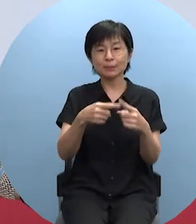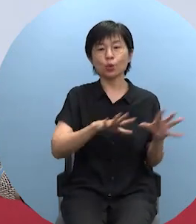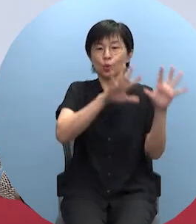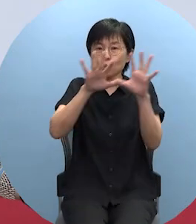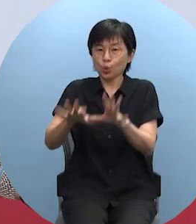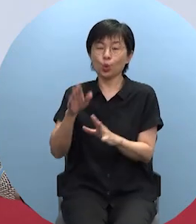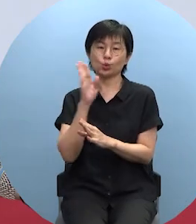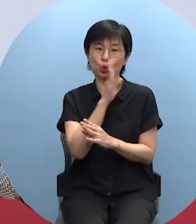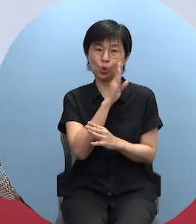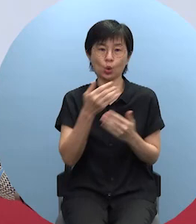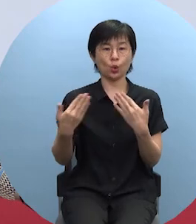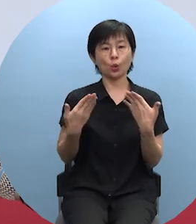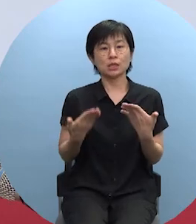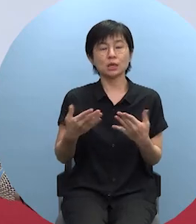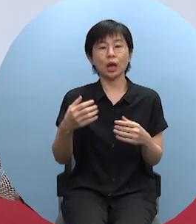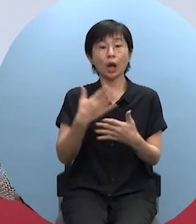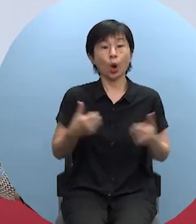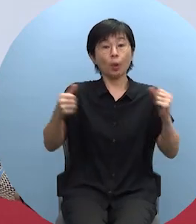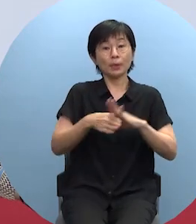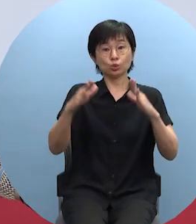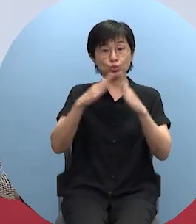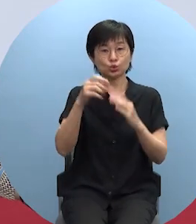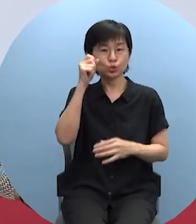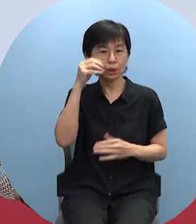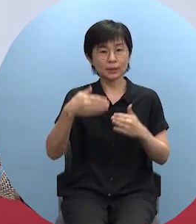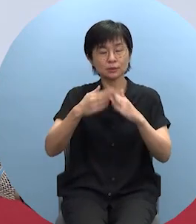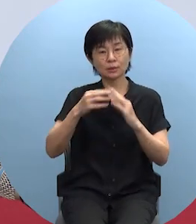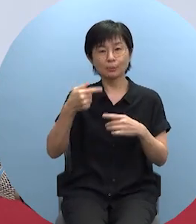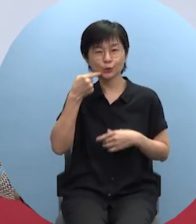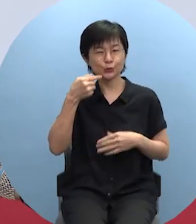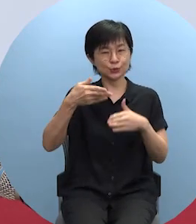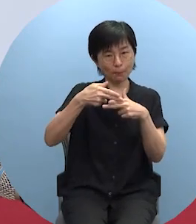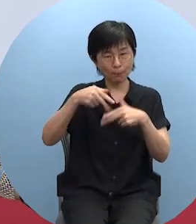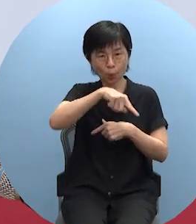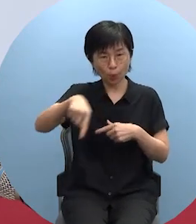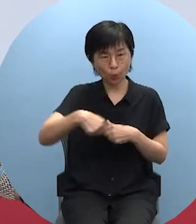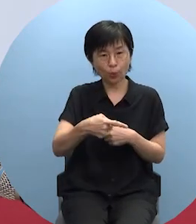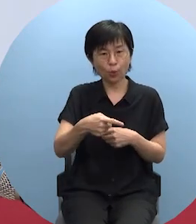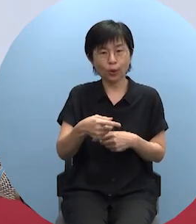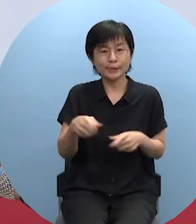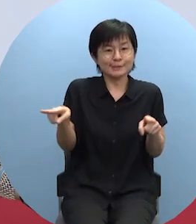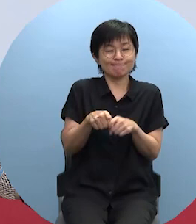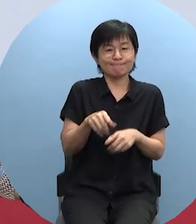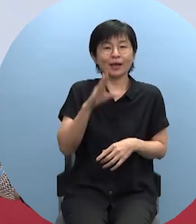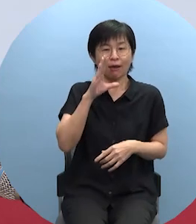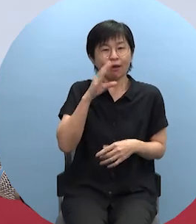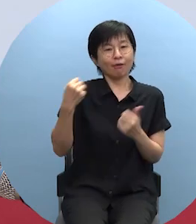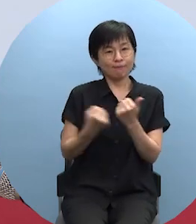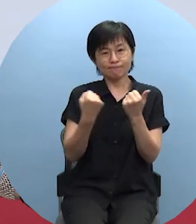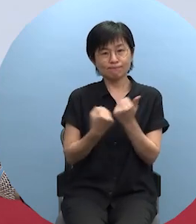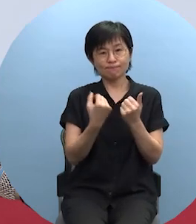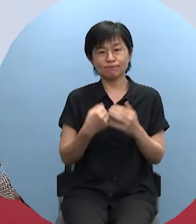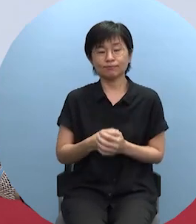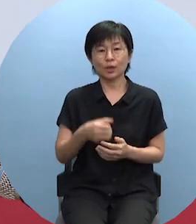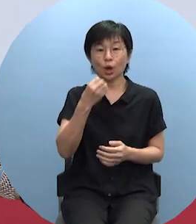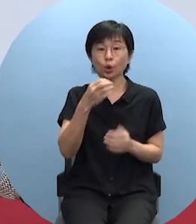商場和康文處特別設立的一些直播區，一起為大家吶喊港隊健